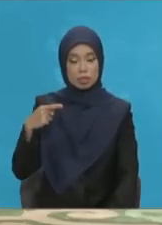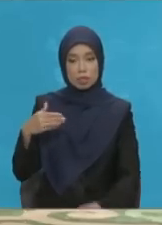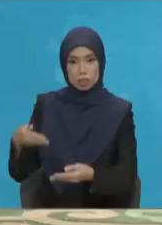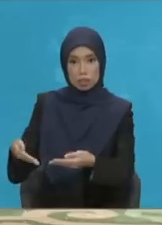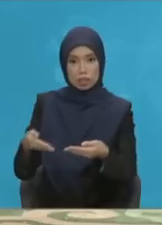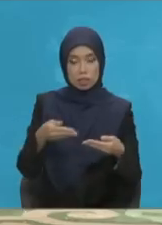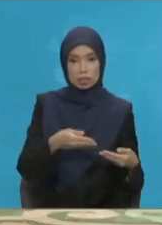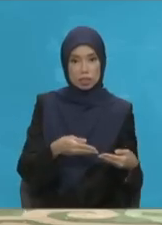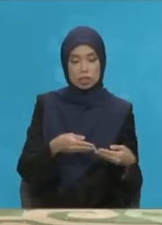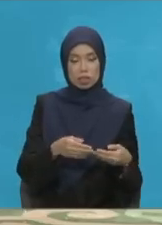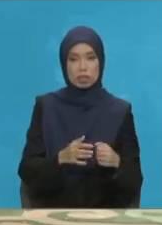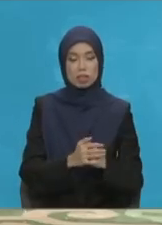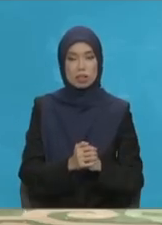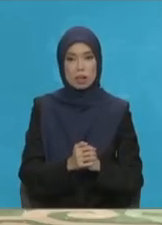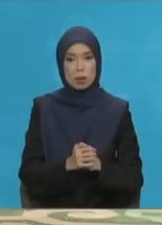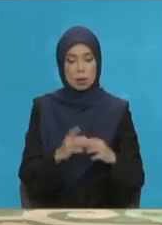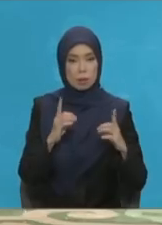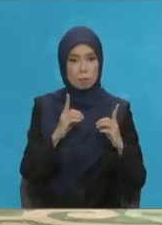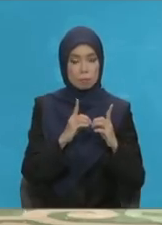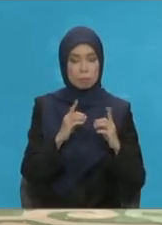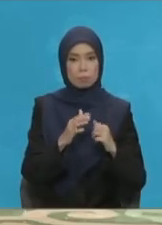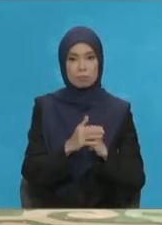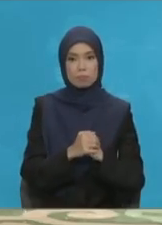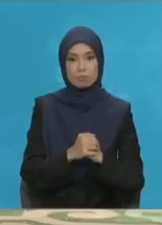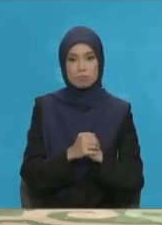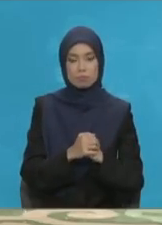majelis judul yang teramat mulia